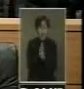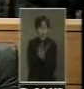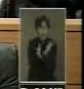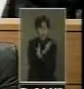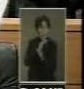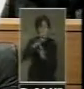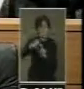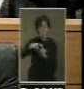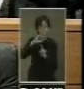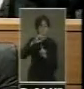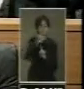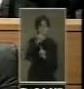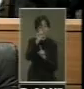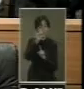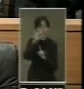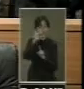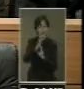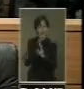19กันยา